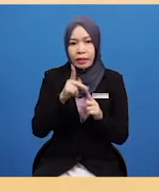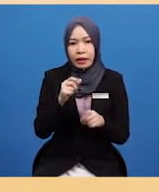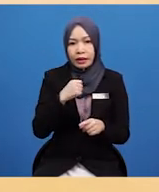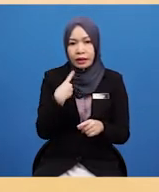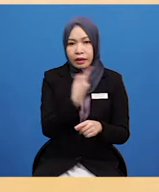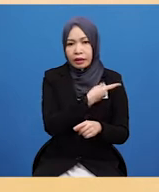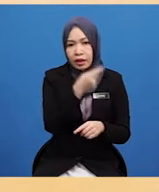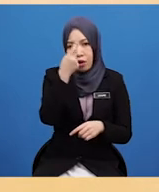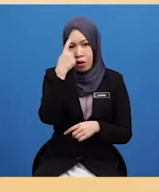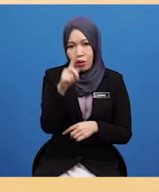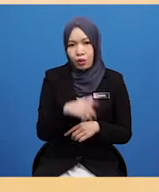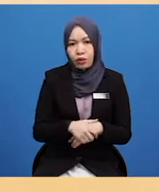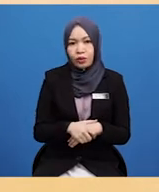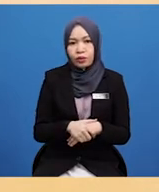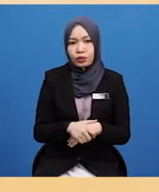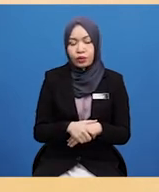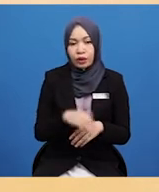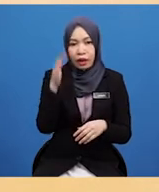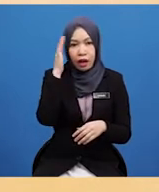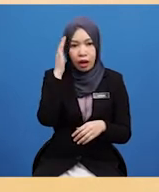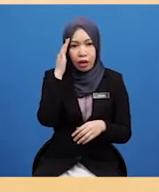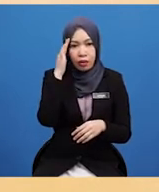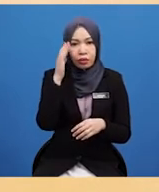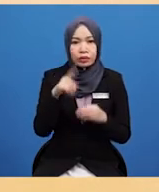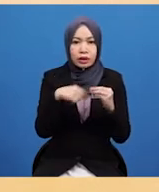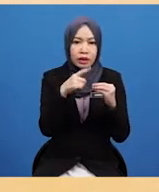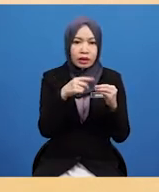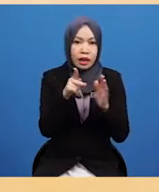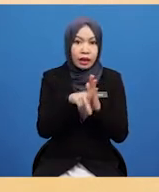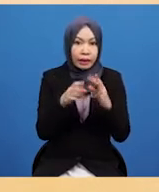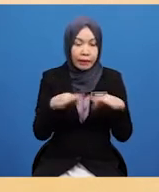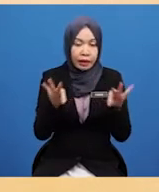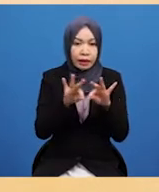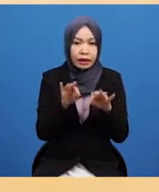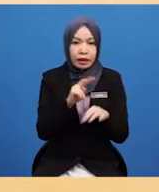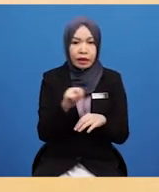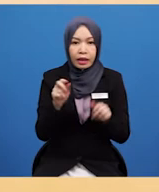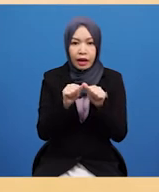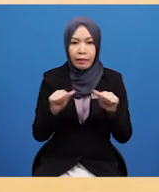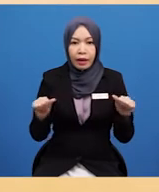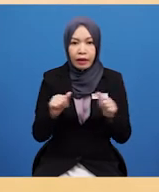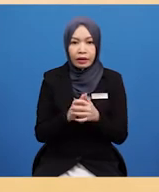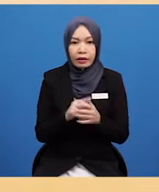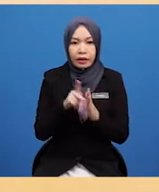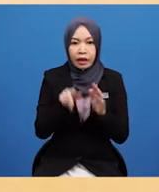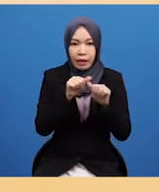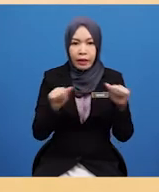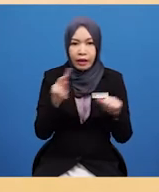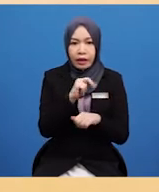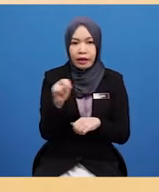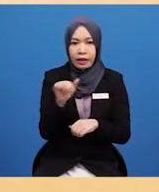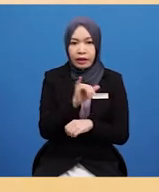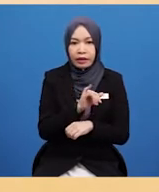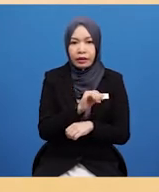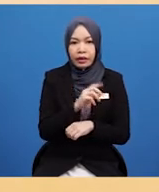Namun, perdamaian yang dicapai hanya sementara. 25 tahun kemudian, Perang Dunia Kedua